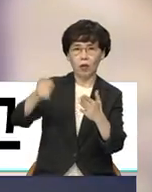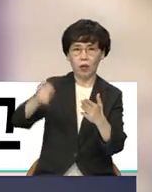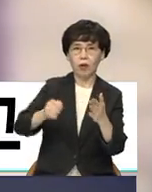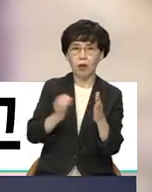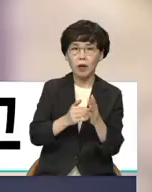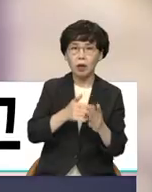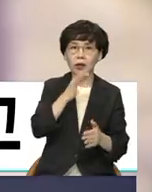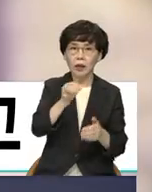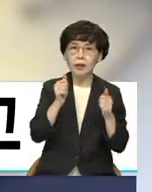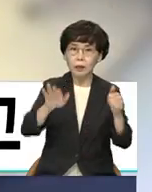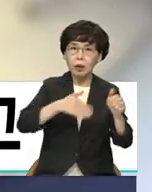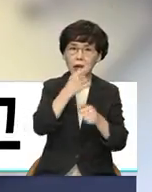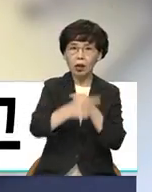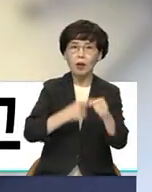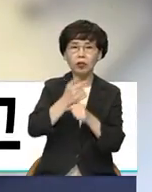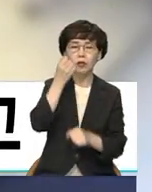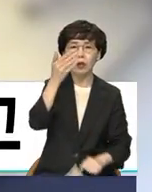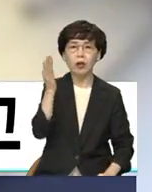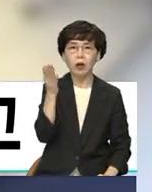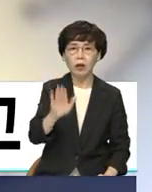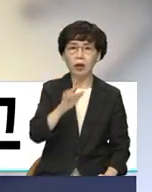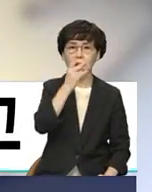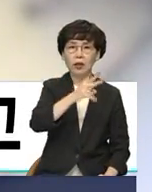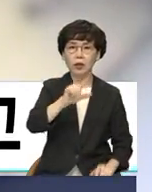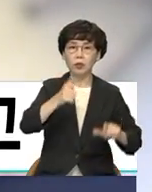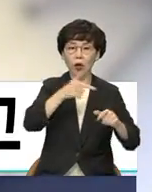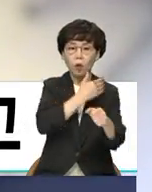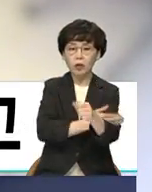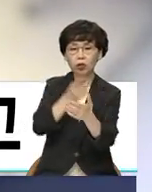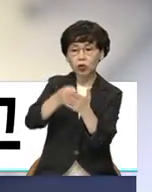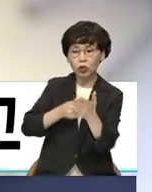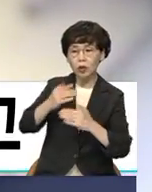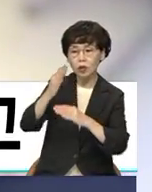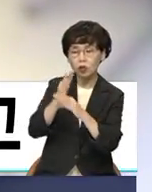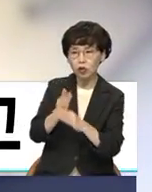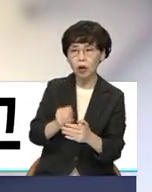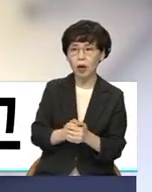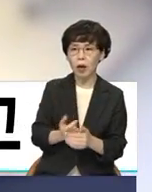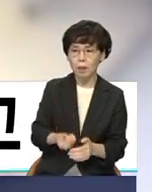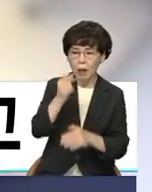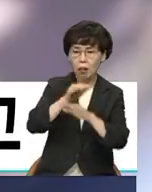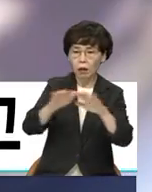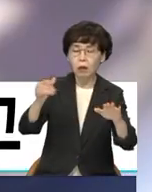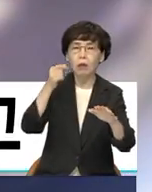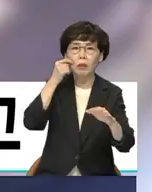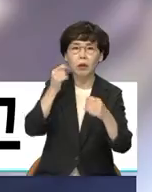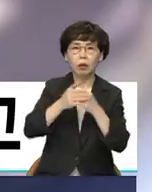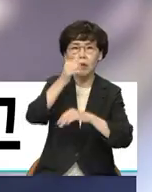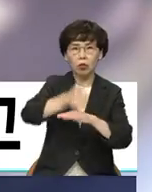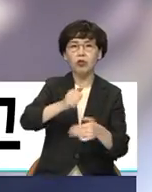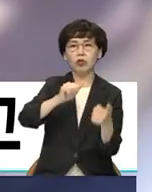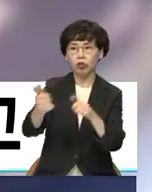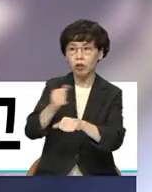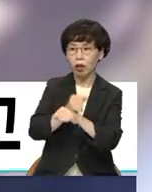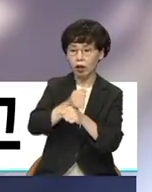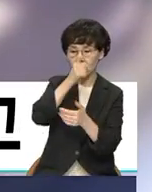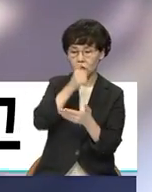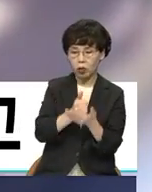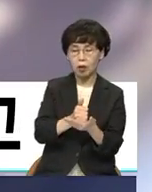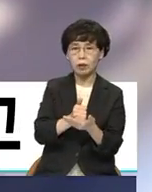만으로 이들은 지난 2016년 권씨를 수술하는 과정에서 제대로 된 조치를 취하지 않아 결국 숨지게 한 혐의를